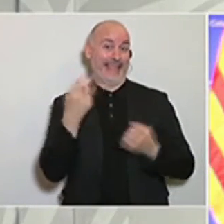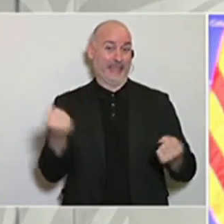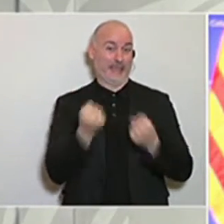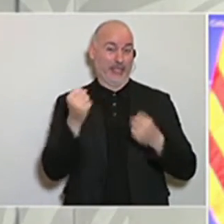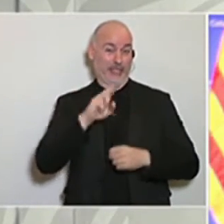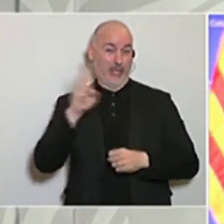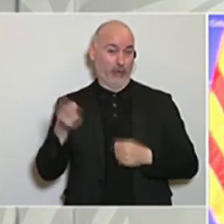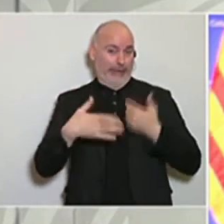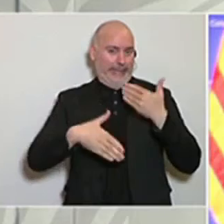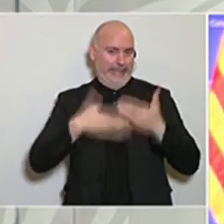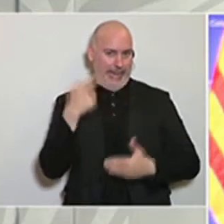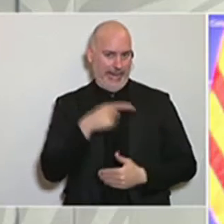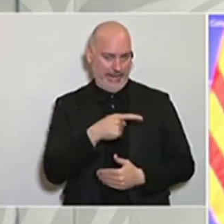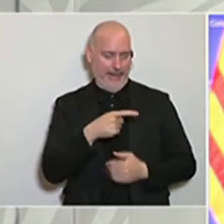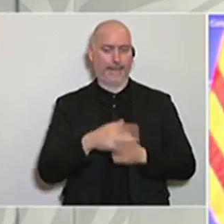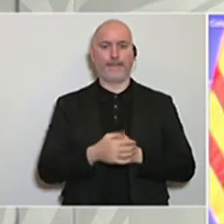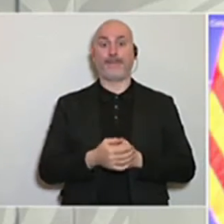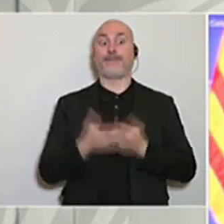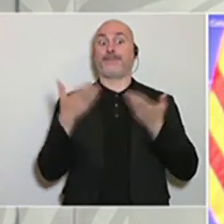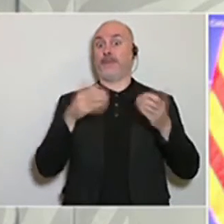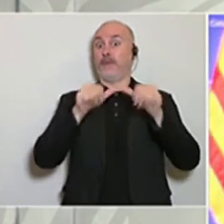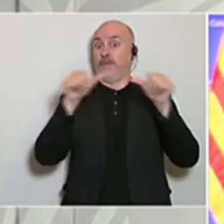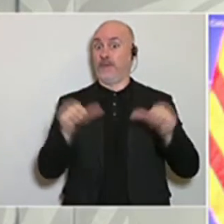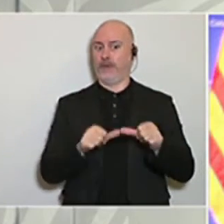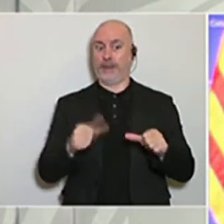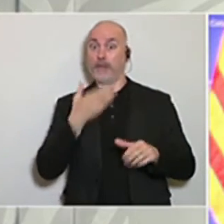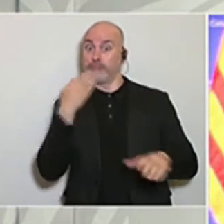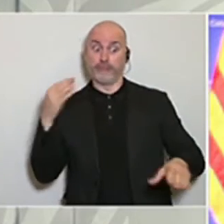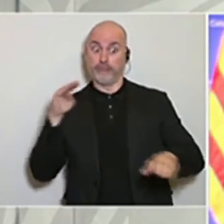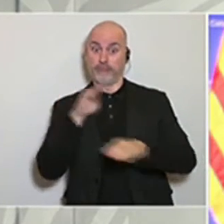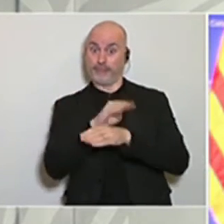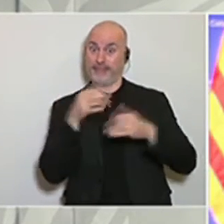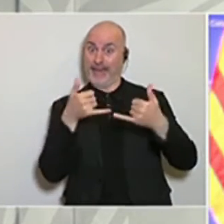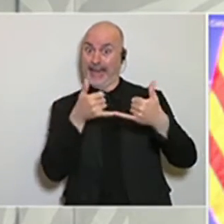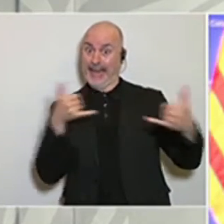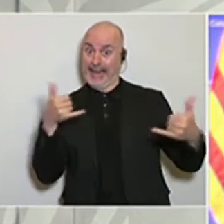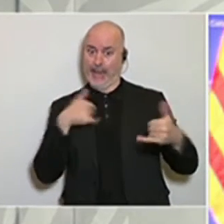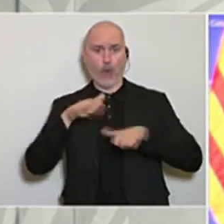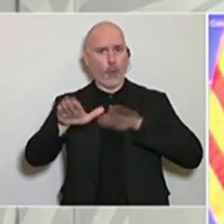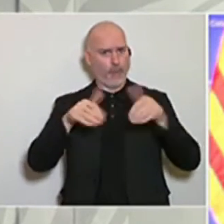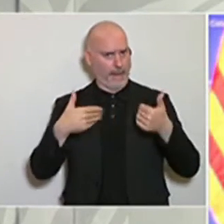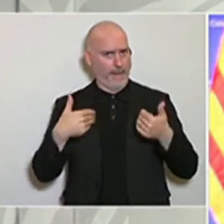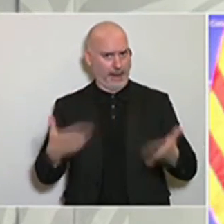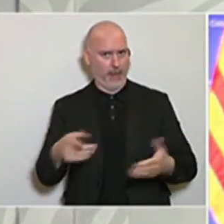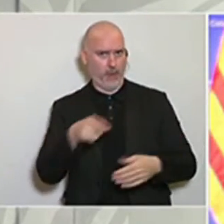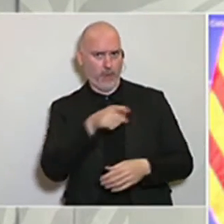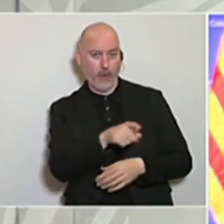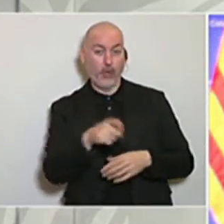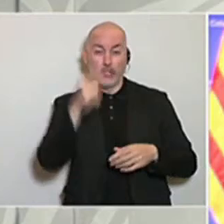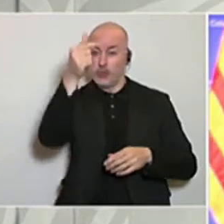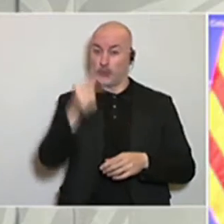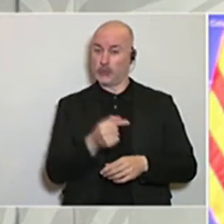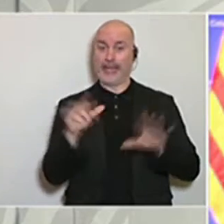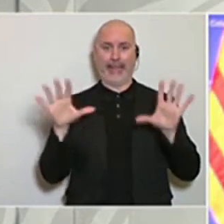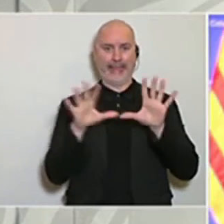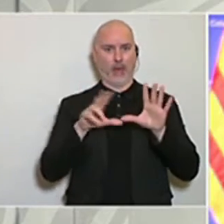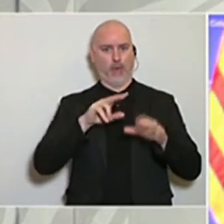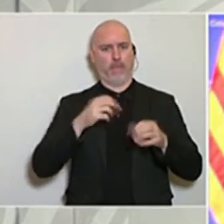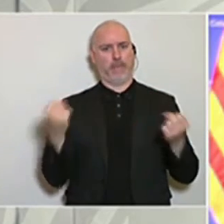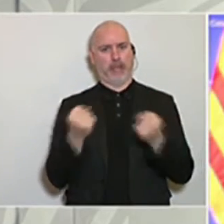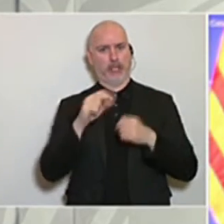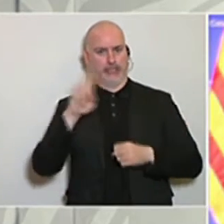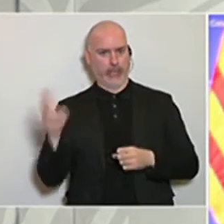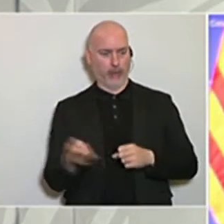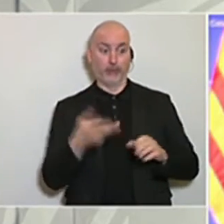previst inicialment. D'aquesta manera, aquesta línia d'ajuts, que serà convocada en breu, dedicarà un total de 10 milions d'euros a